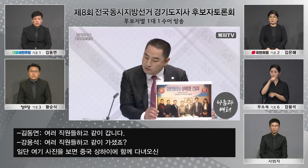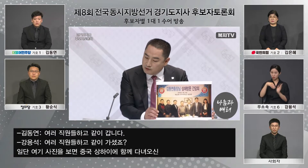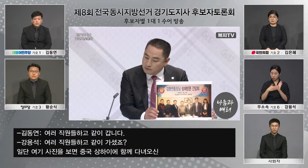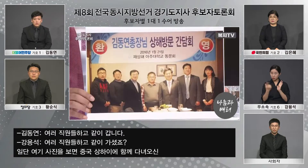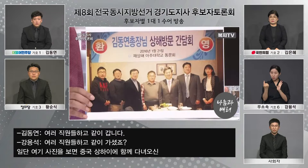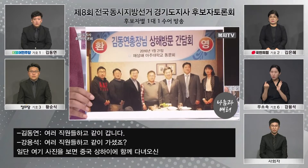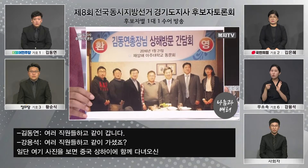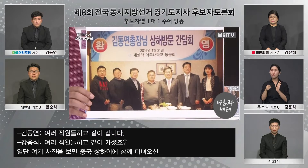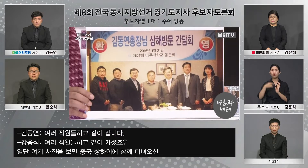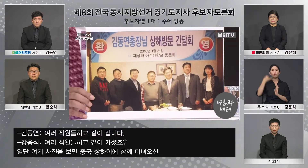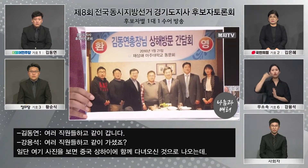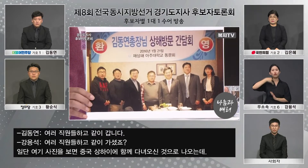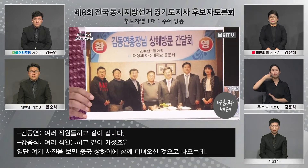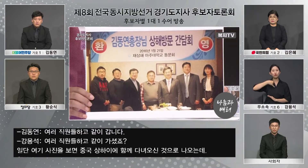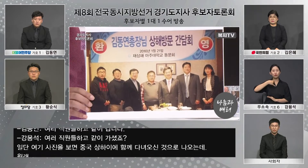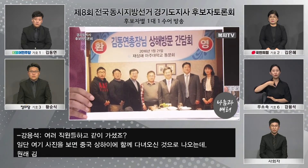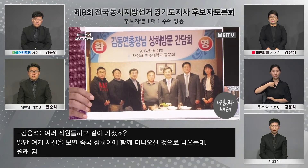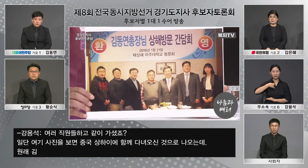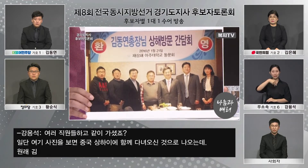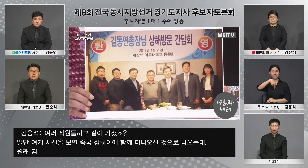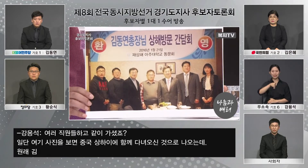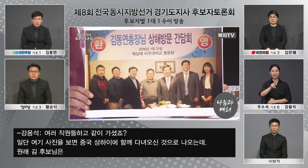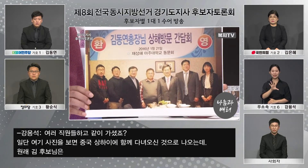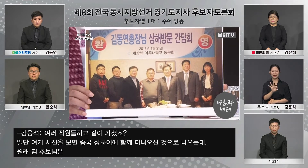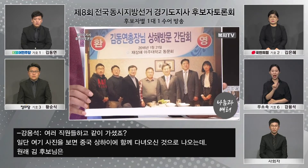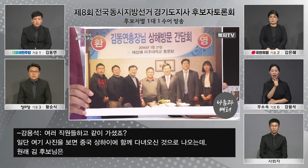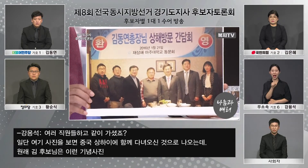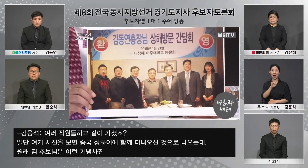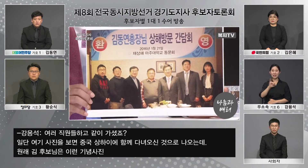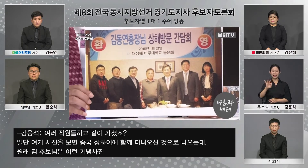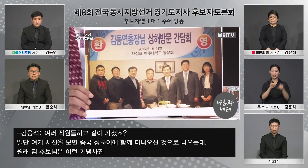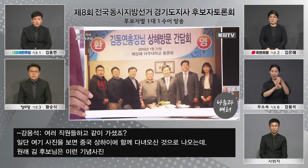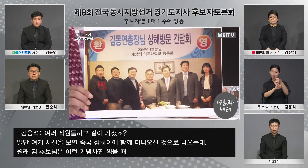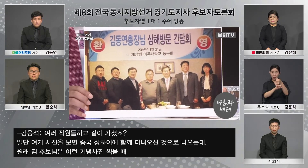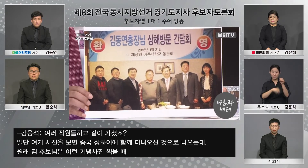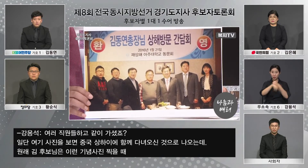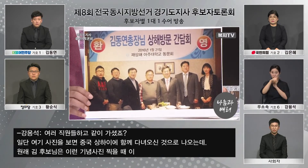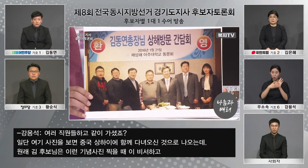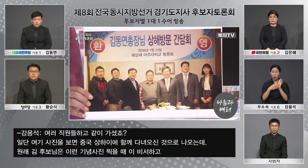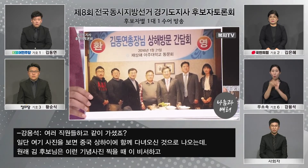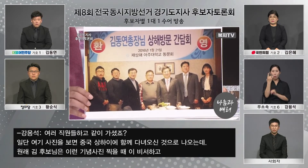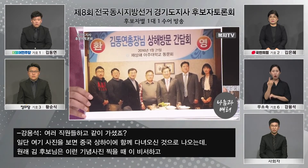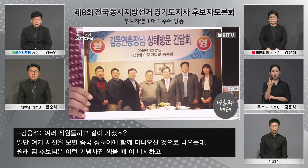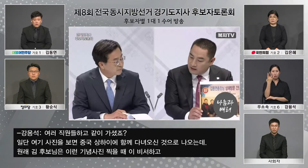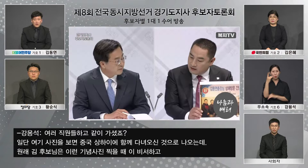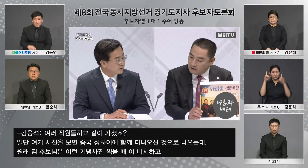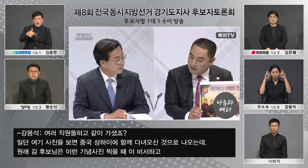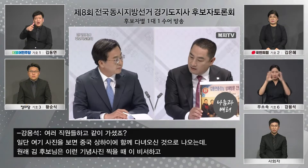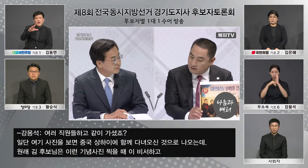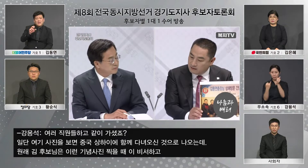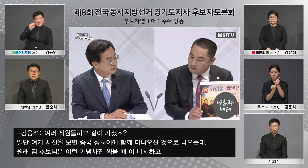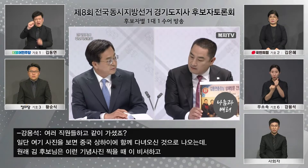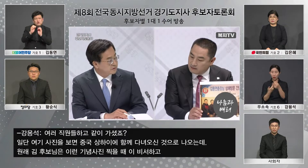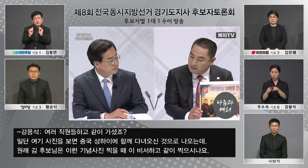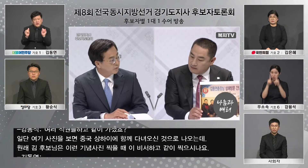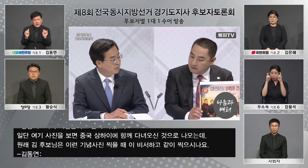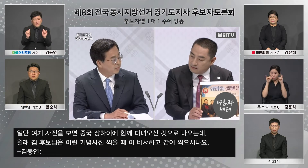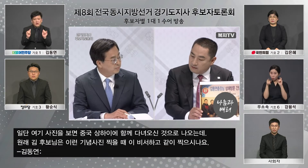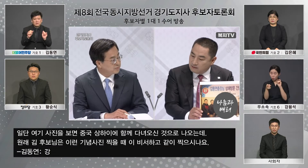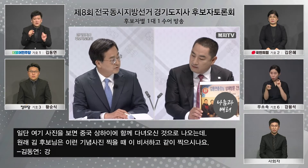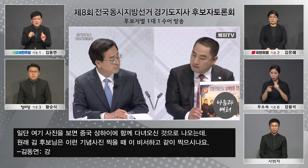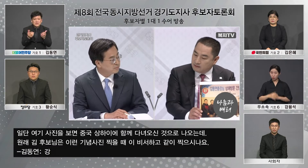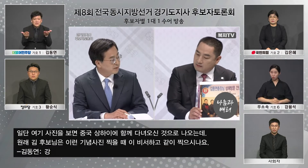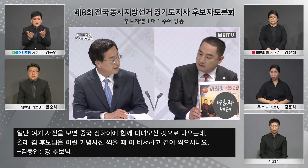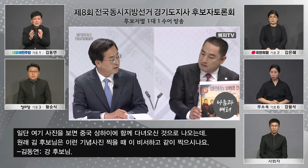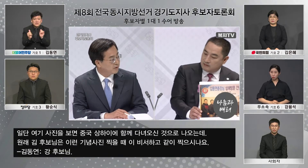원래 김 후보님은 이런 기념사진 찍을 때 이 비서하고도 함께 이렇게 같이 찍으시나요? 강 후보님, 네. 그